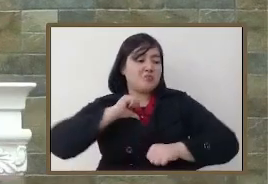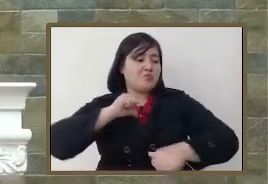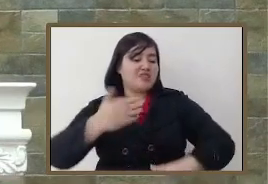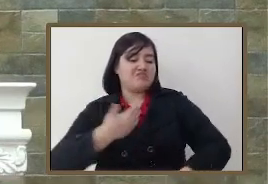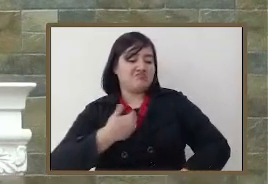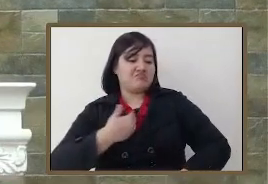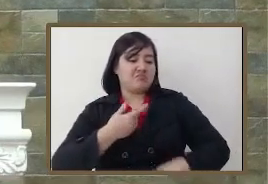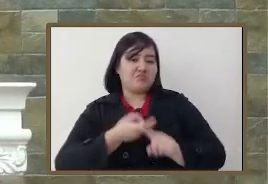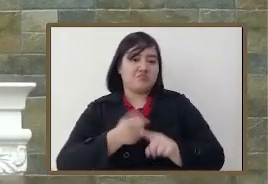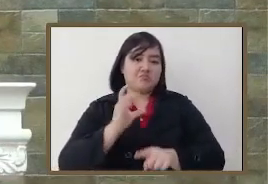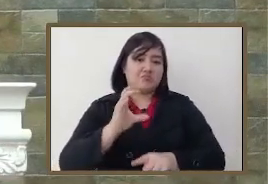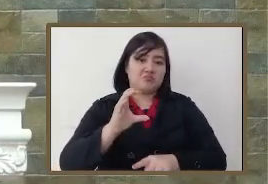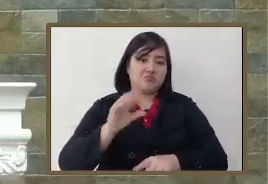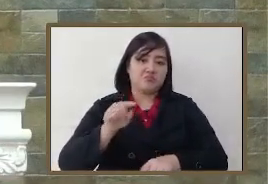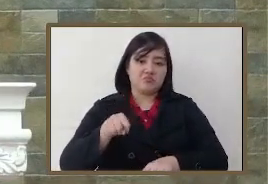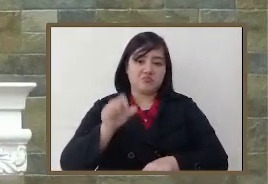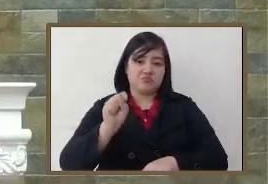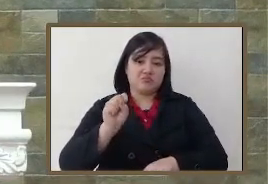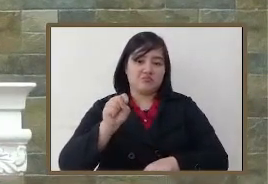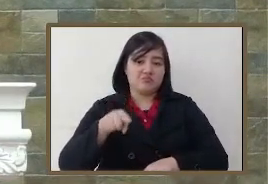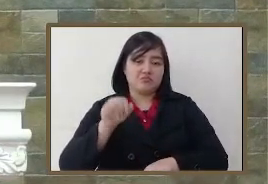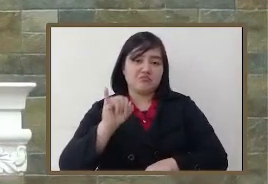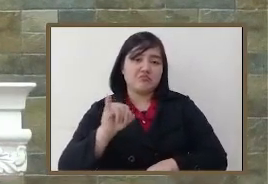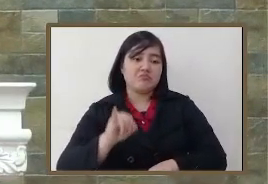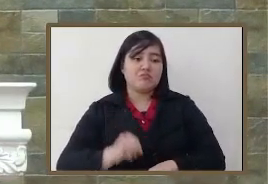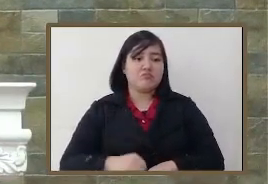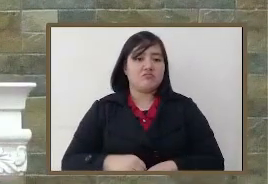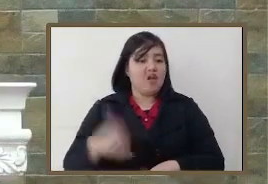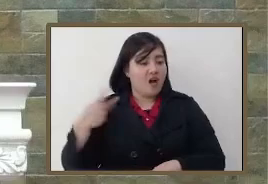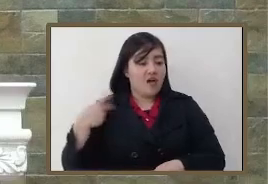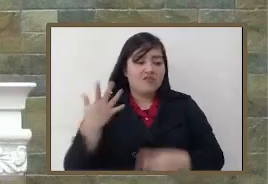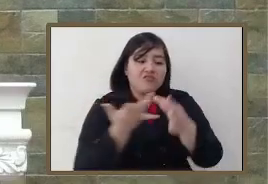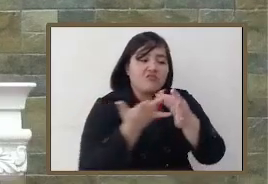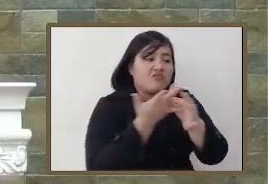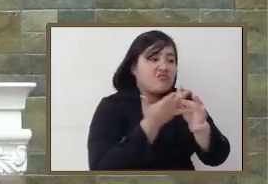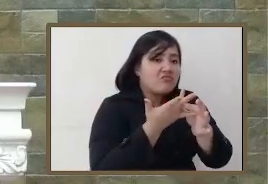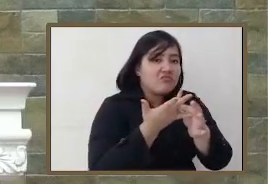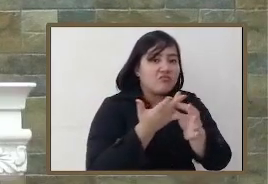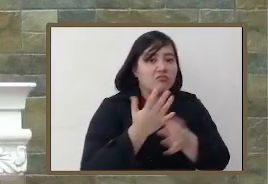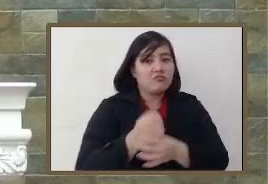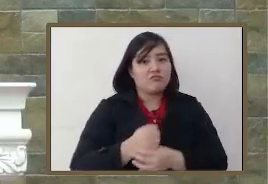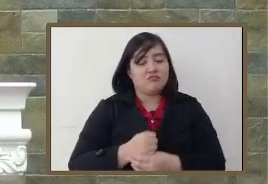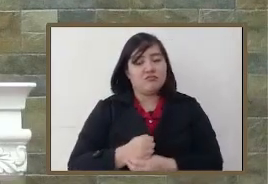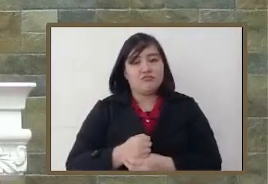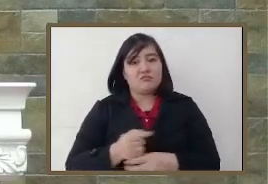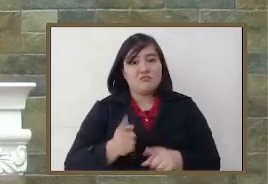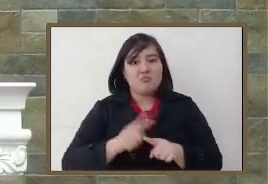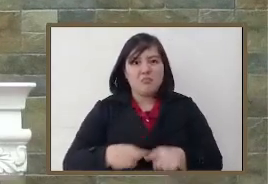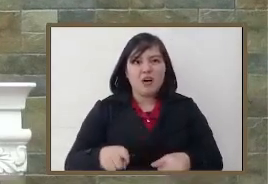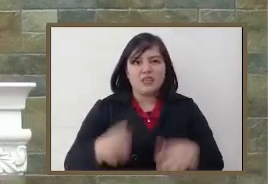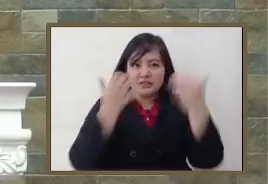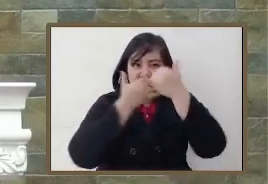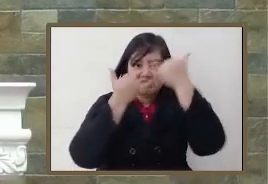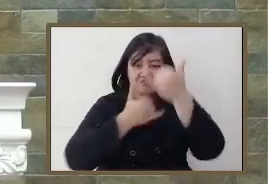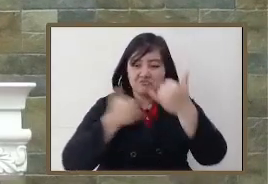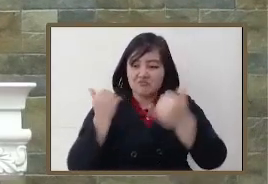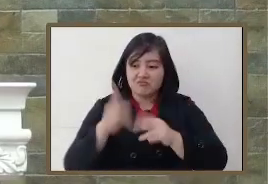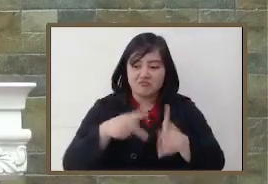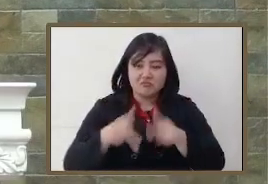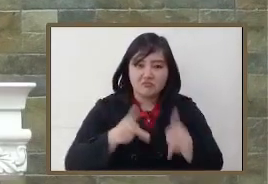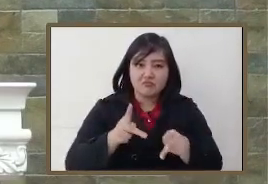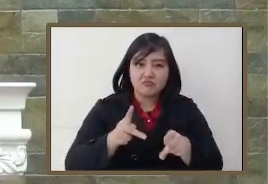nga ako ng PSS, ito sing-sing ko. Tapos manluloko tayo ng tao.